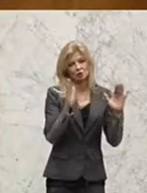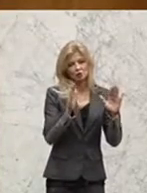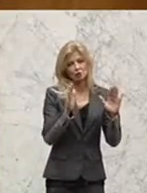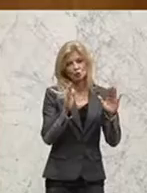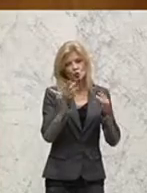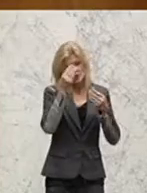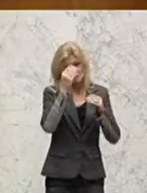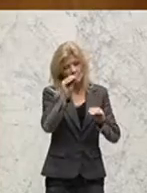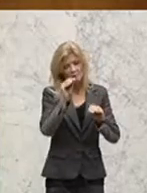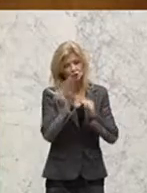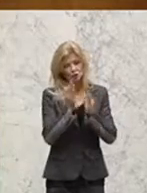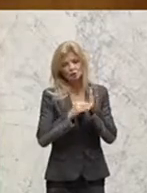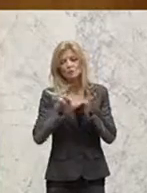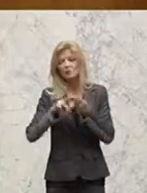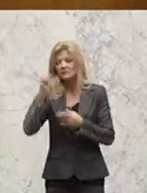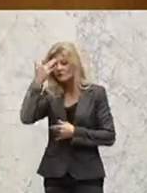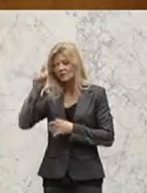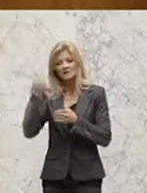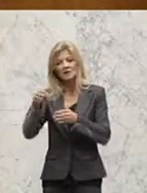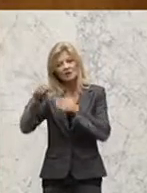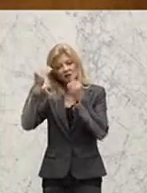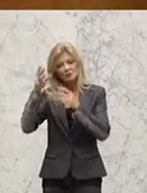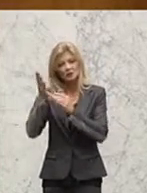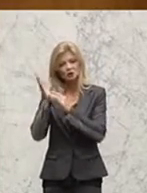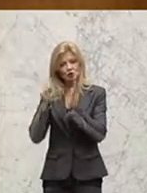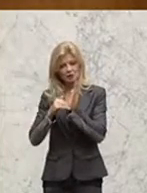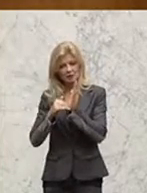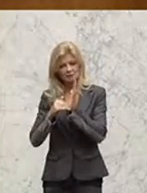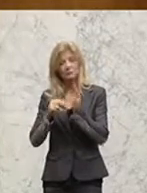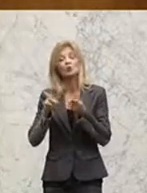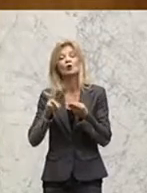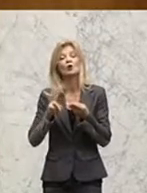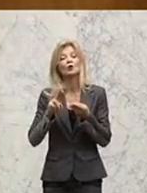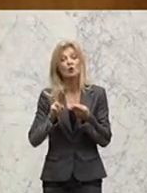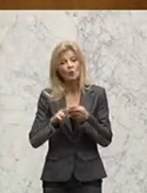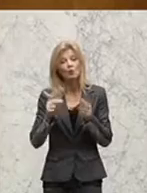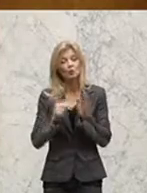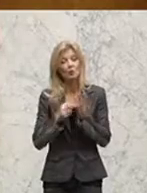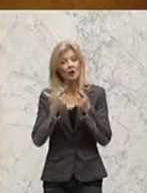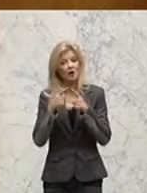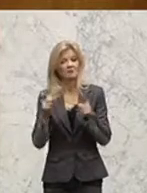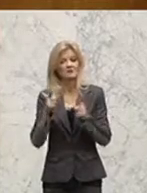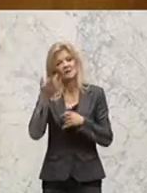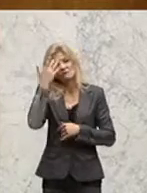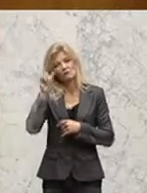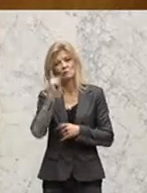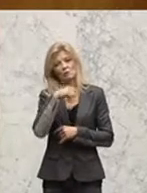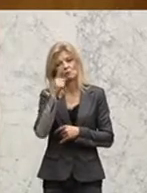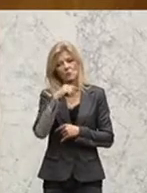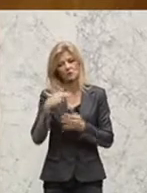und Fremdeninformationssystem sowie weiteren fremdenpolizeilichen Applikationen auf